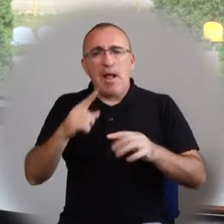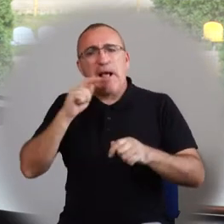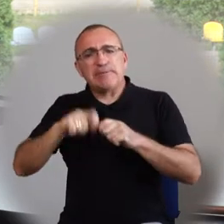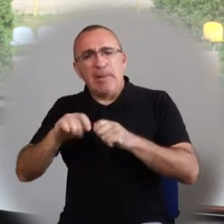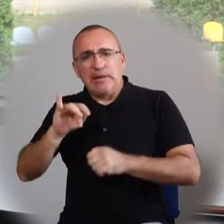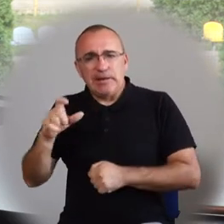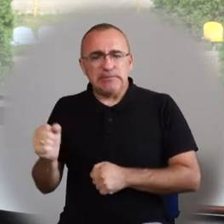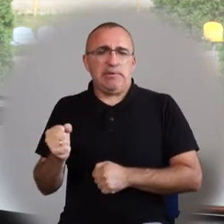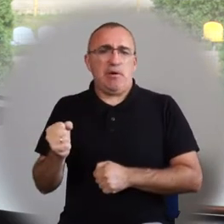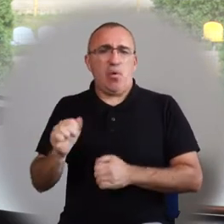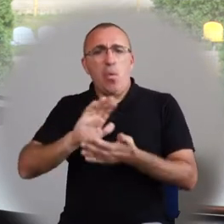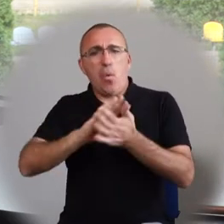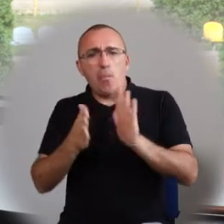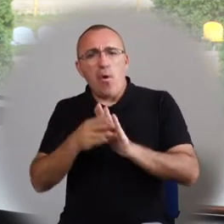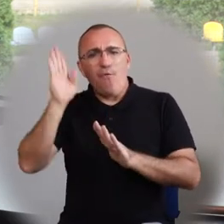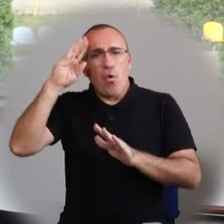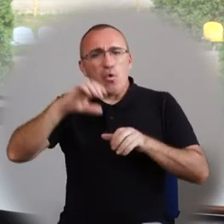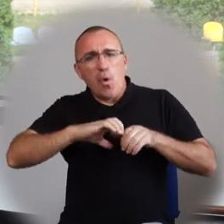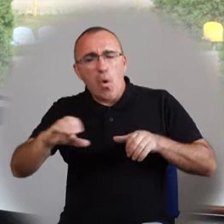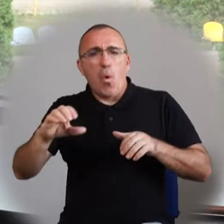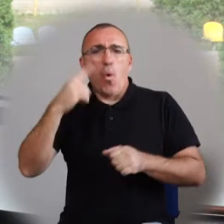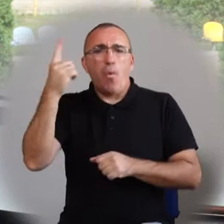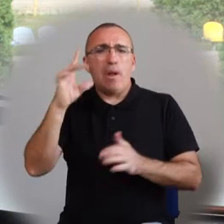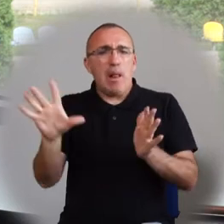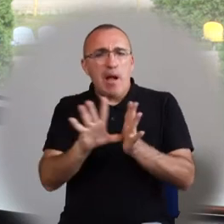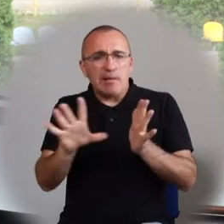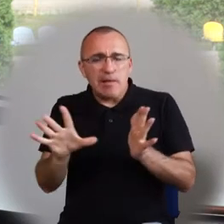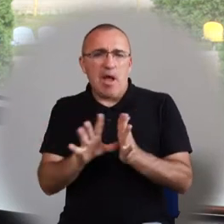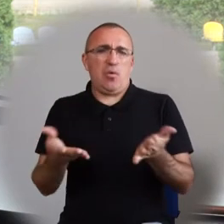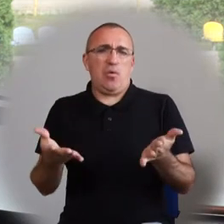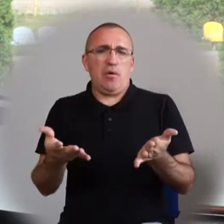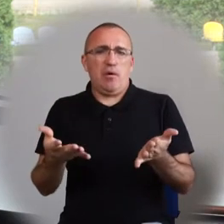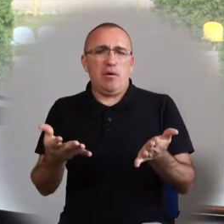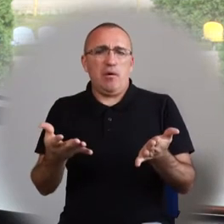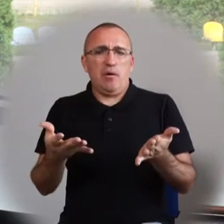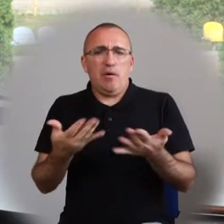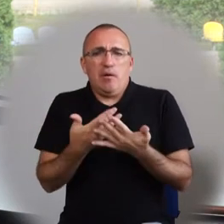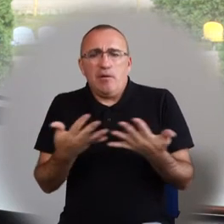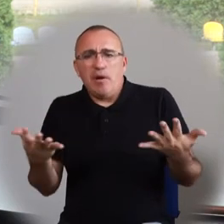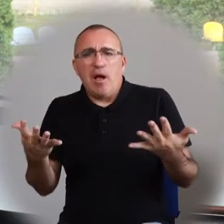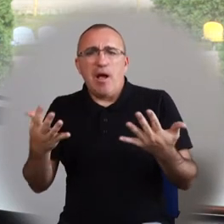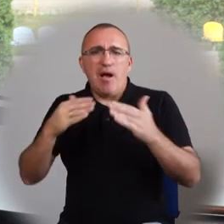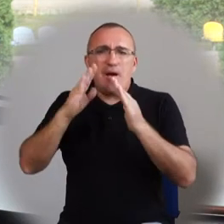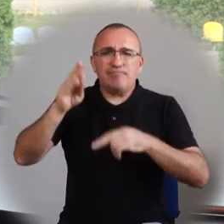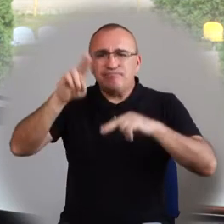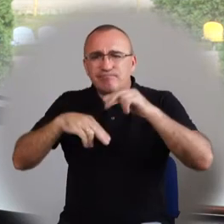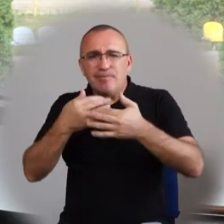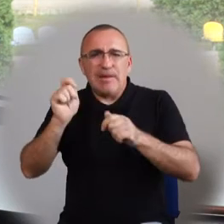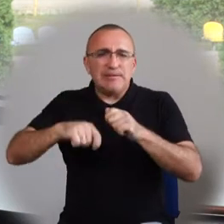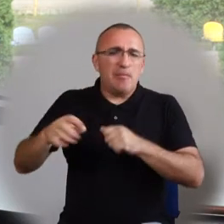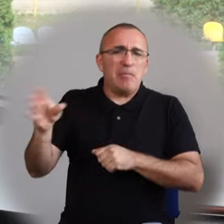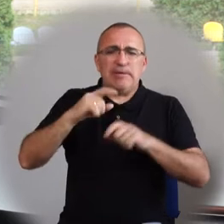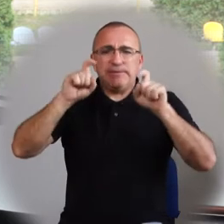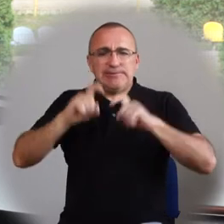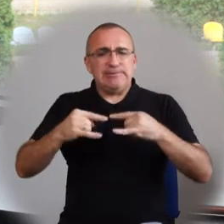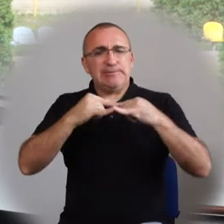потім експертиза, а потім умови водоканалу, обленерго, і ДАБІ, Державна архітектурно-будівельна інспекція.